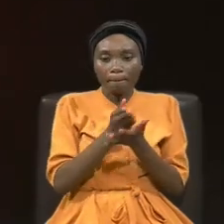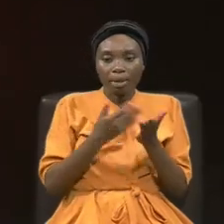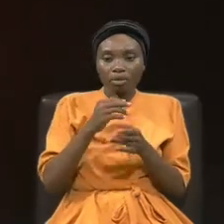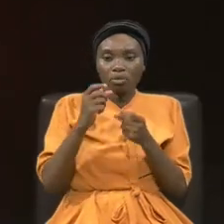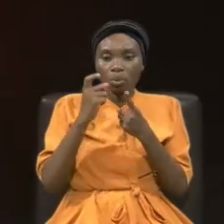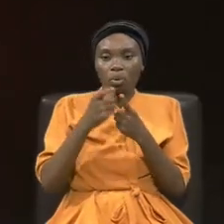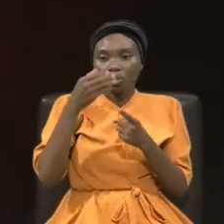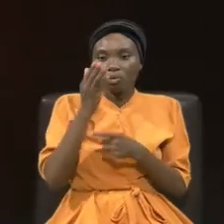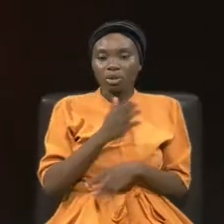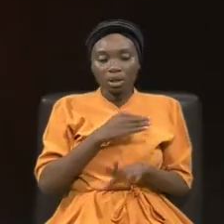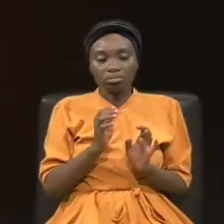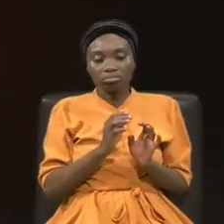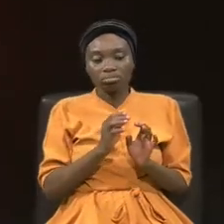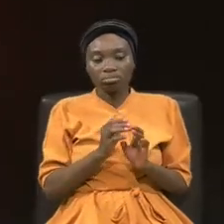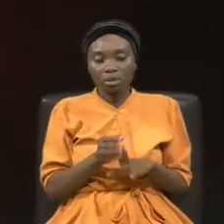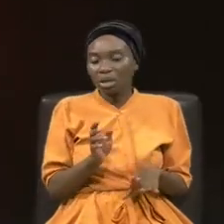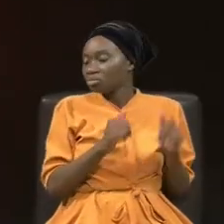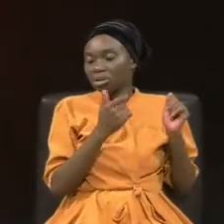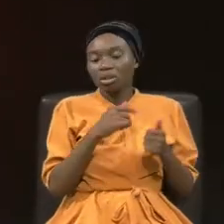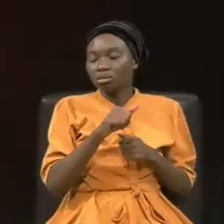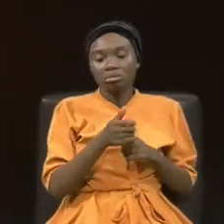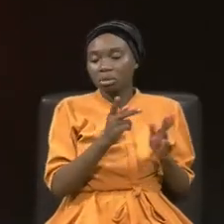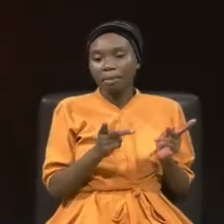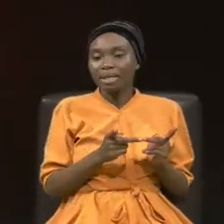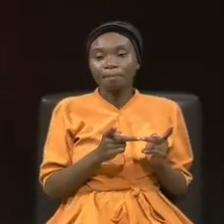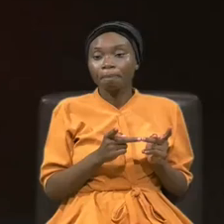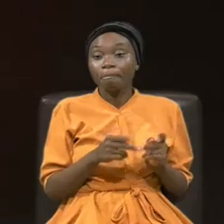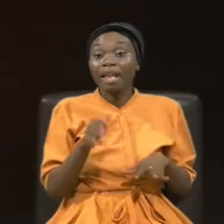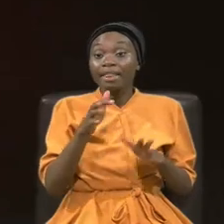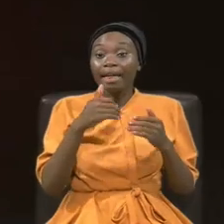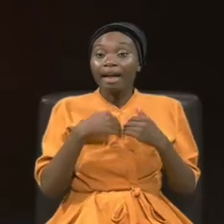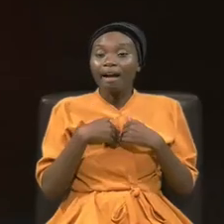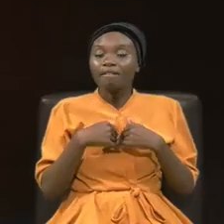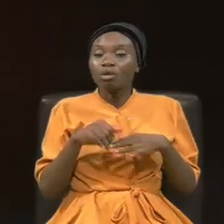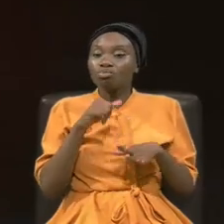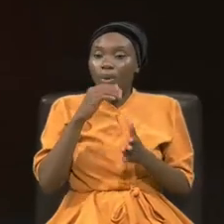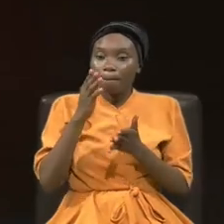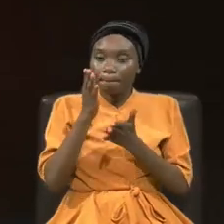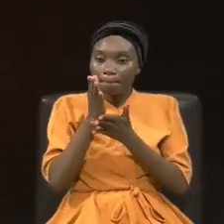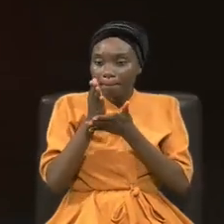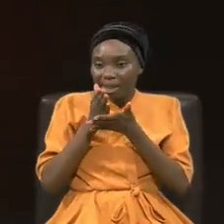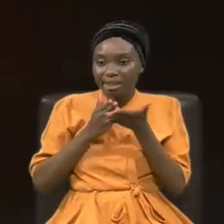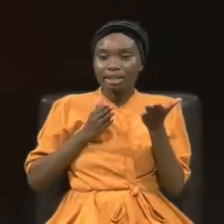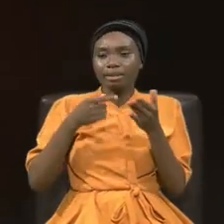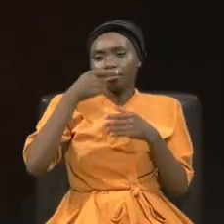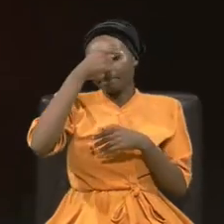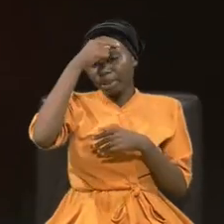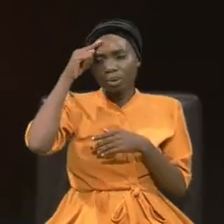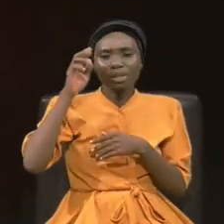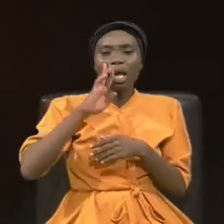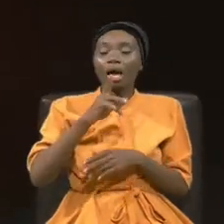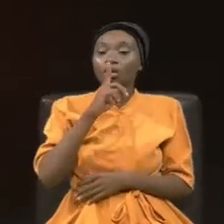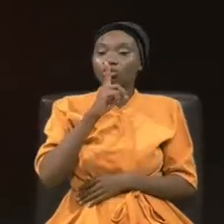de la parole et rejettent l'autre partie. Ils ont l'impartialité